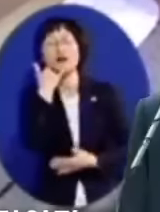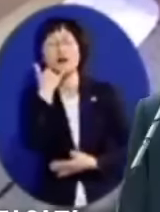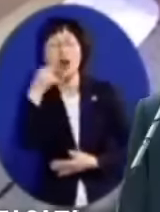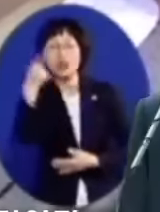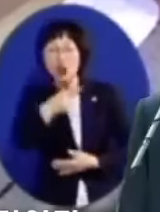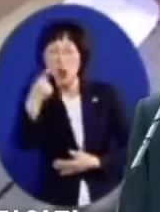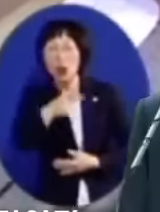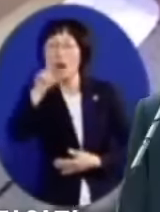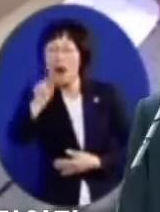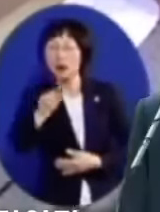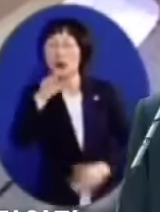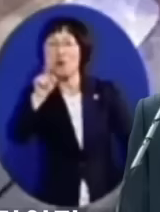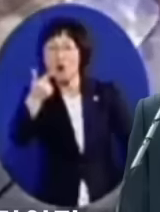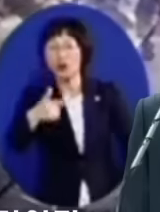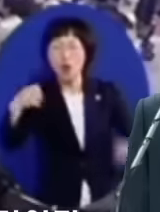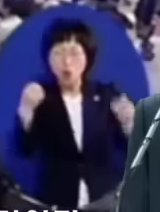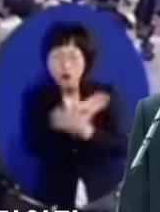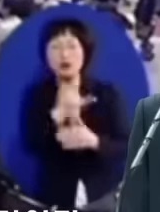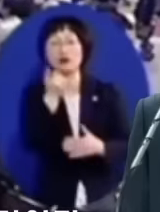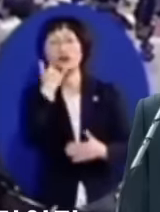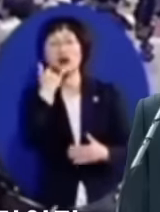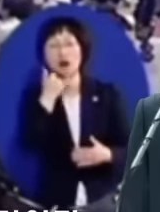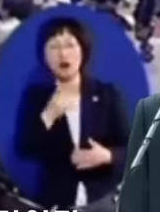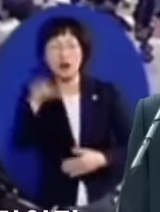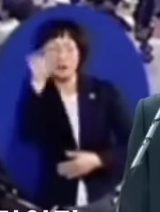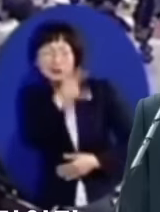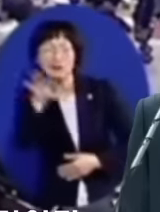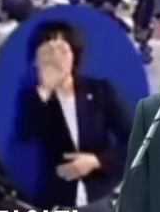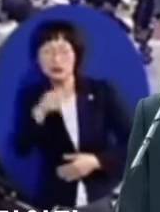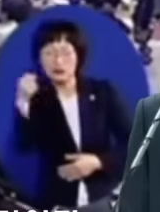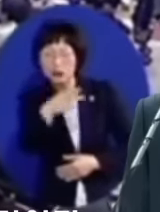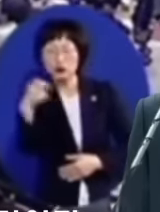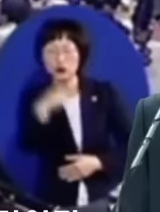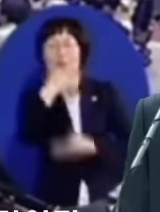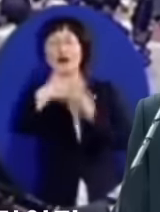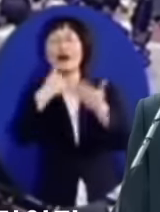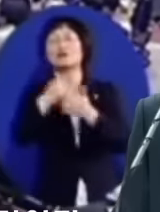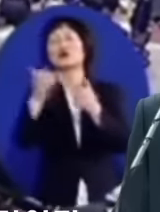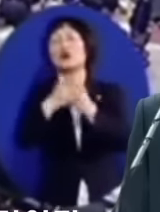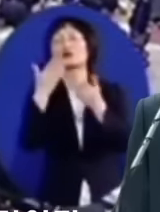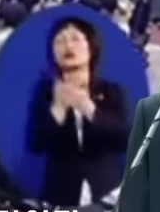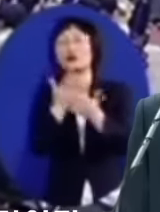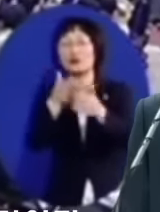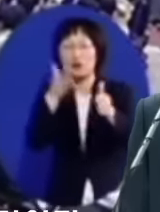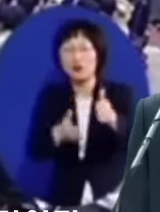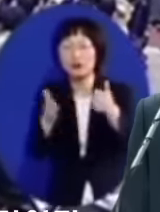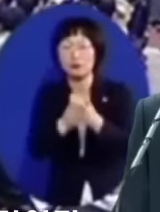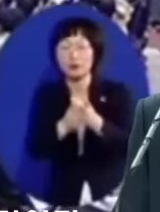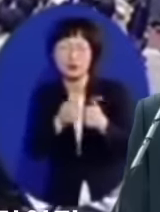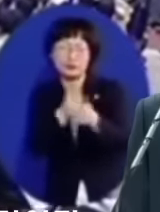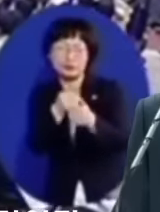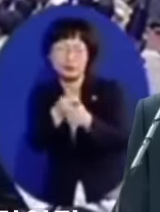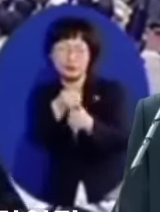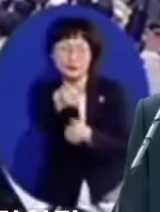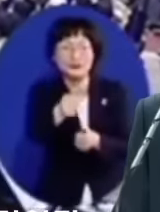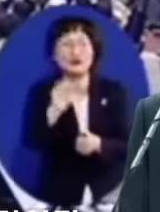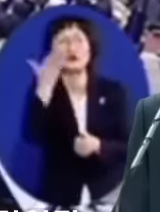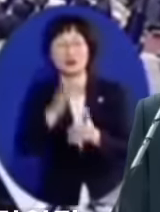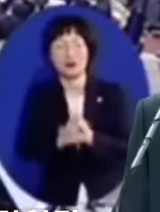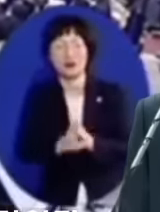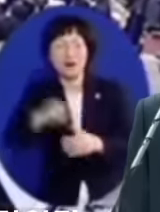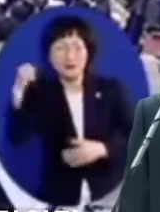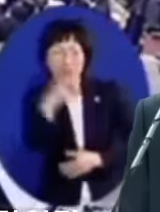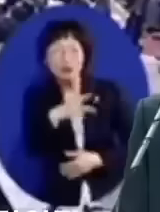만번 회개해도 좋아요. 회개를 자꾸 하고 하나님의 도움을 구함으로 우리가 서서히 이겨나갈 수 있는 것입니다.